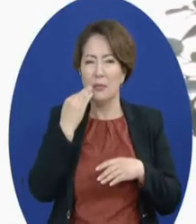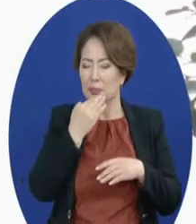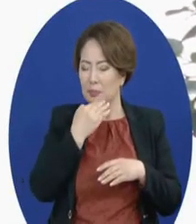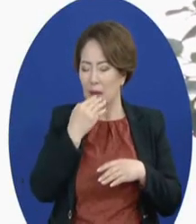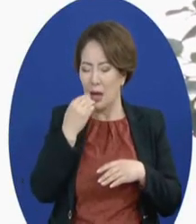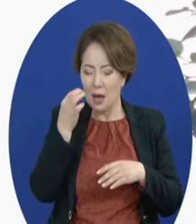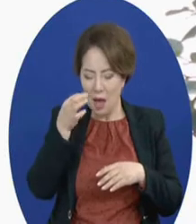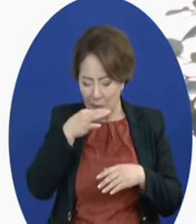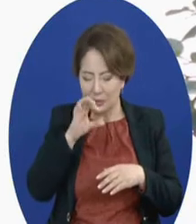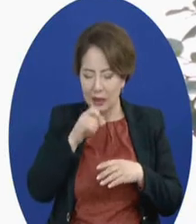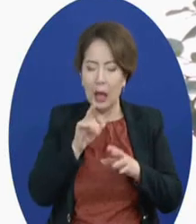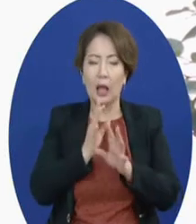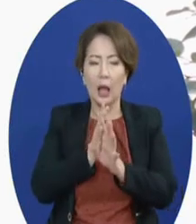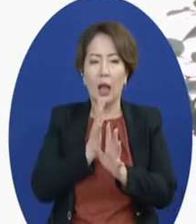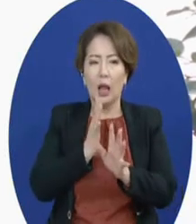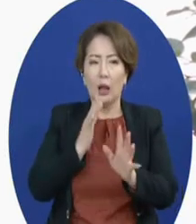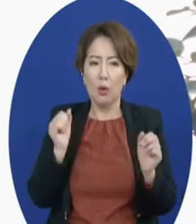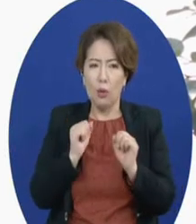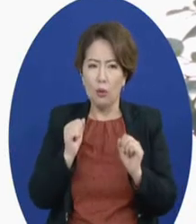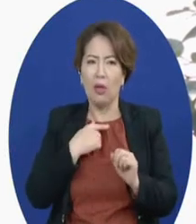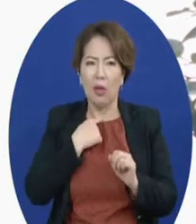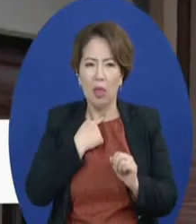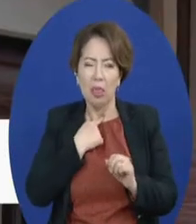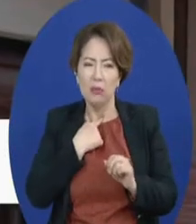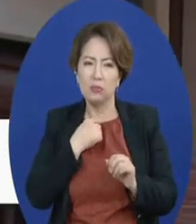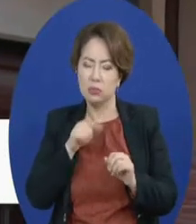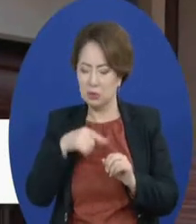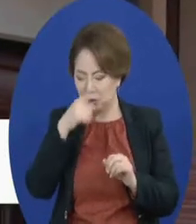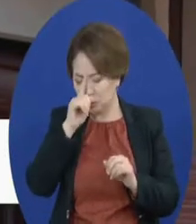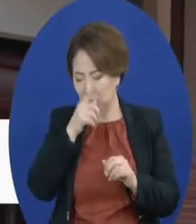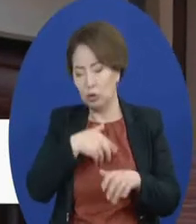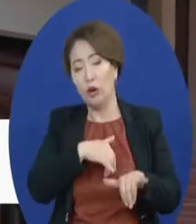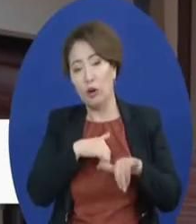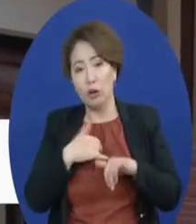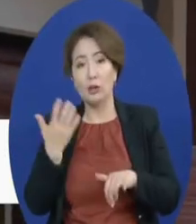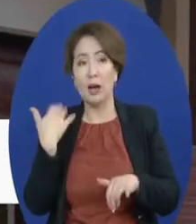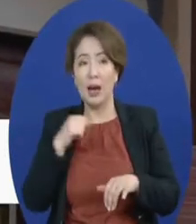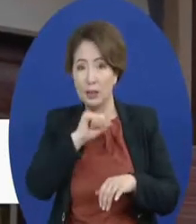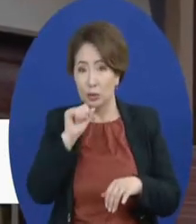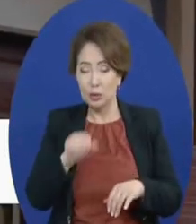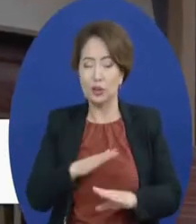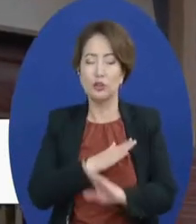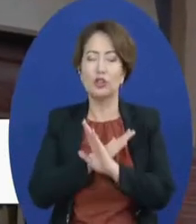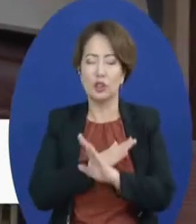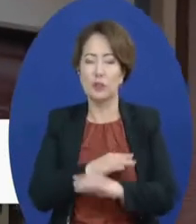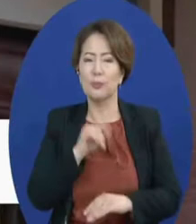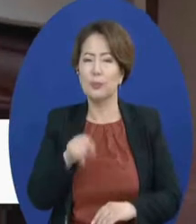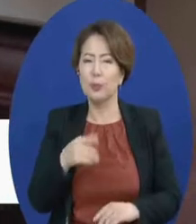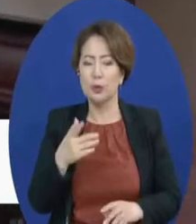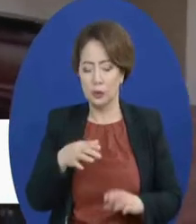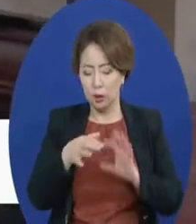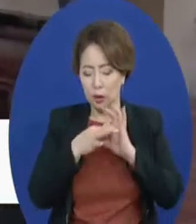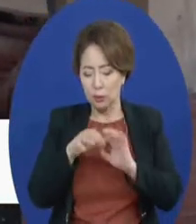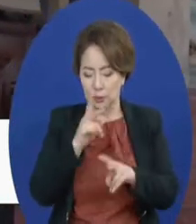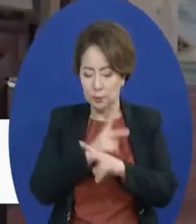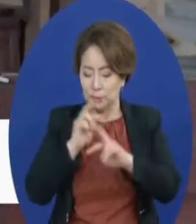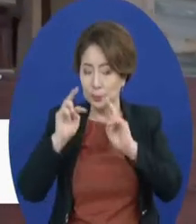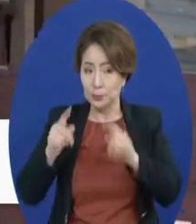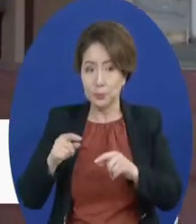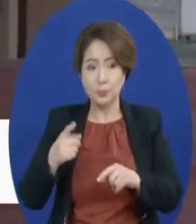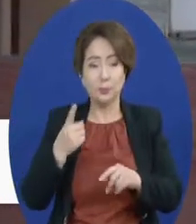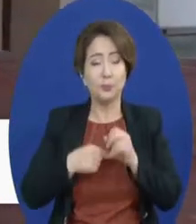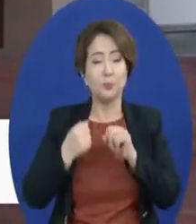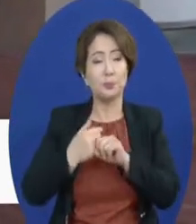гадаа уртаас урт дараалал үүсгэж өвлийн хүйтэнд ханаа томгуурч иргэд эрүүл мэндээр хохирдог асуудлыг цэглэсэн. Тодорхойлбол холбогдох хуулиа